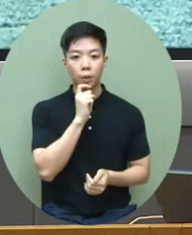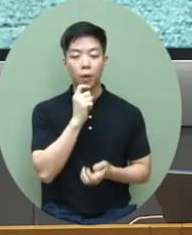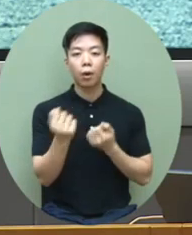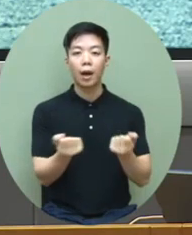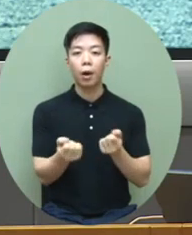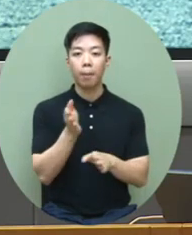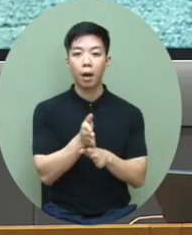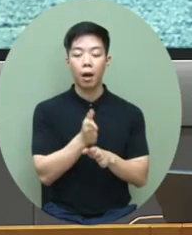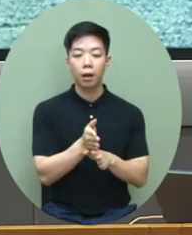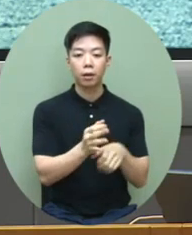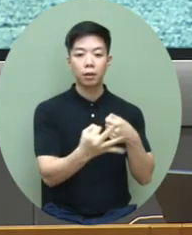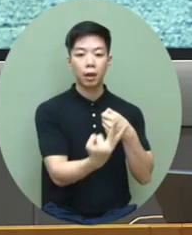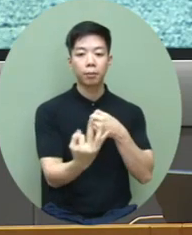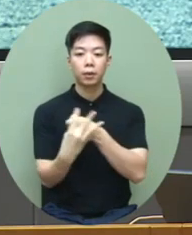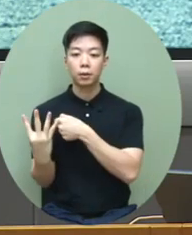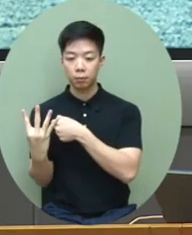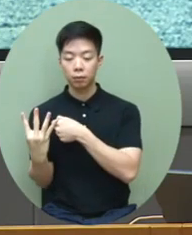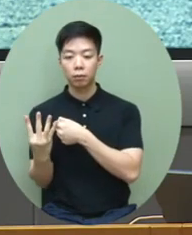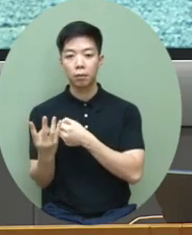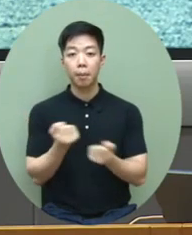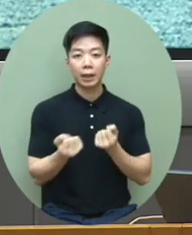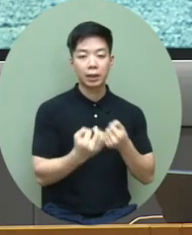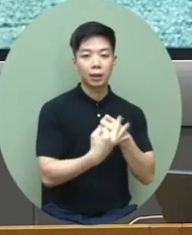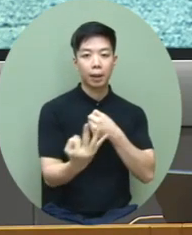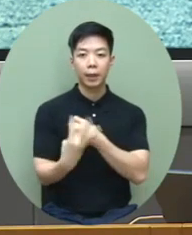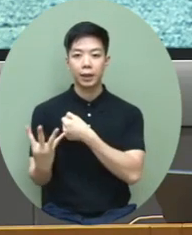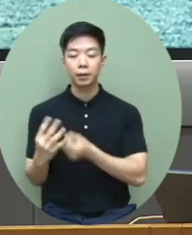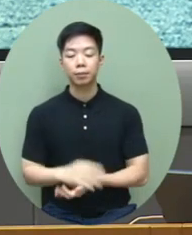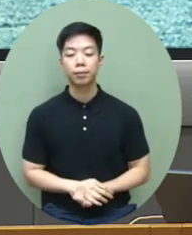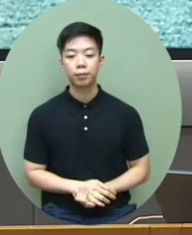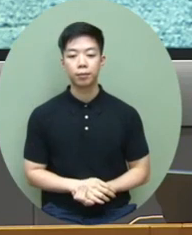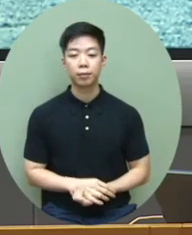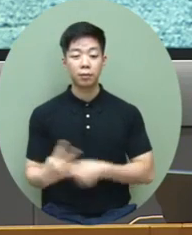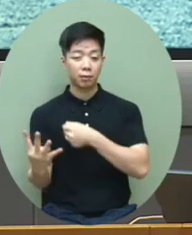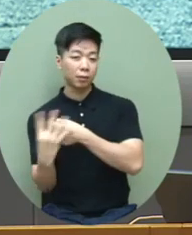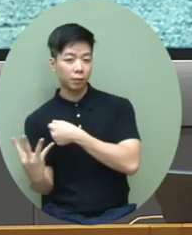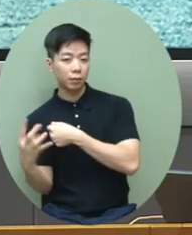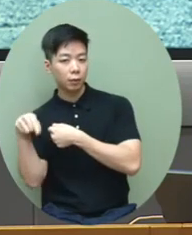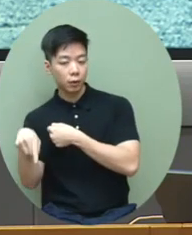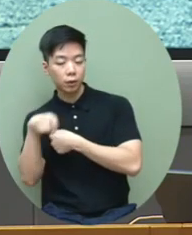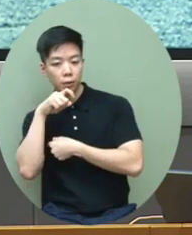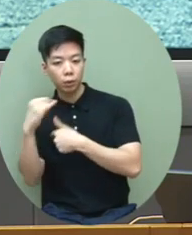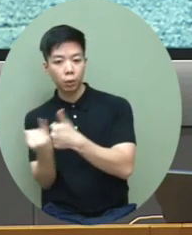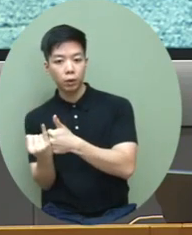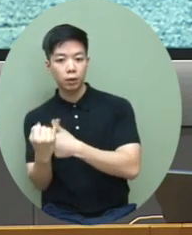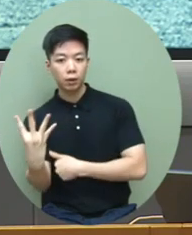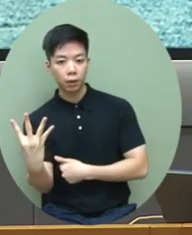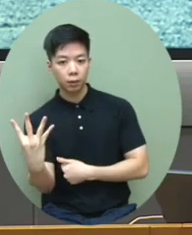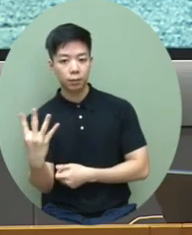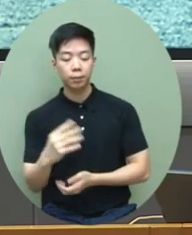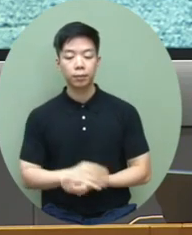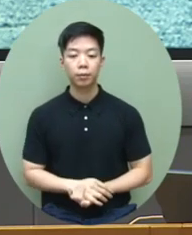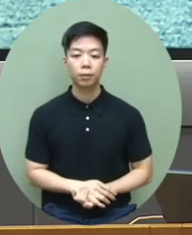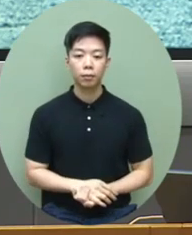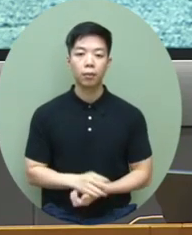校巴就喺第3號同埋第4號啦。咁4號巴士就有4位學生確診啦，咁